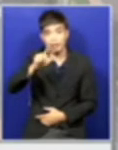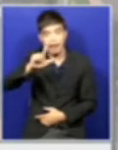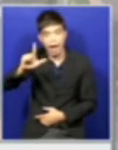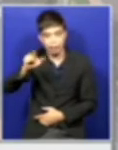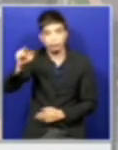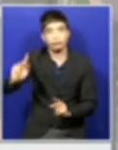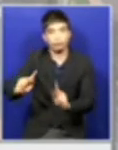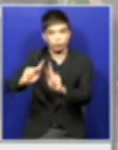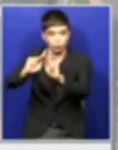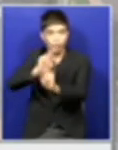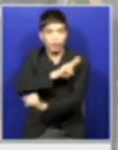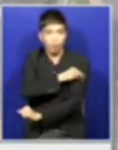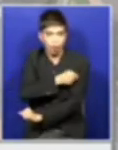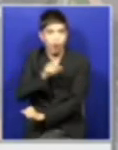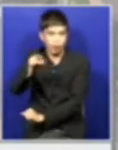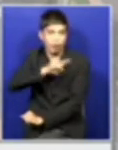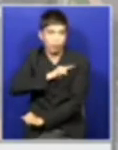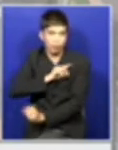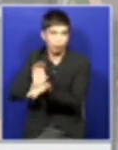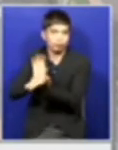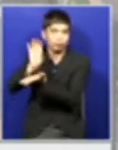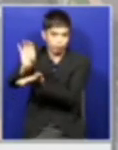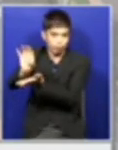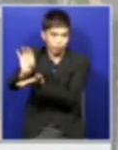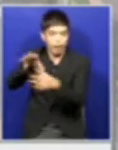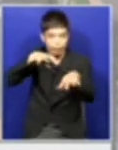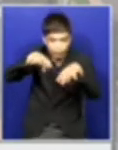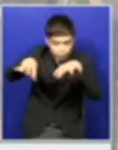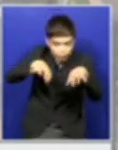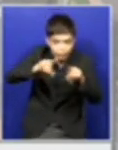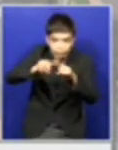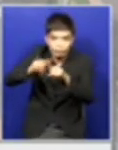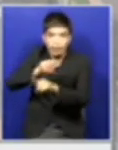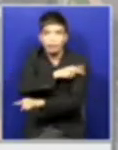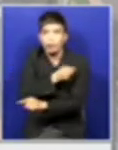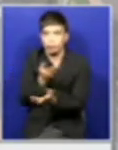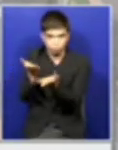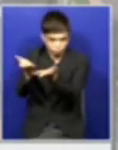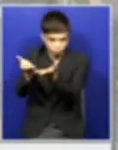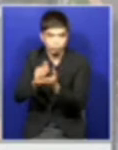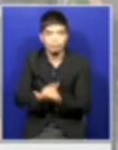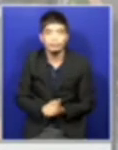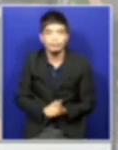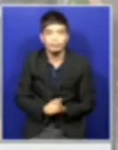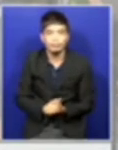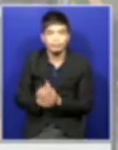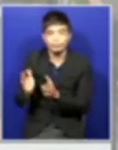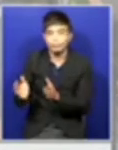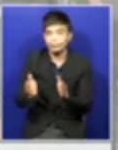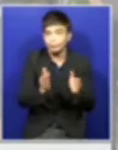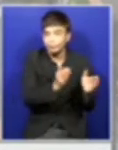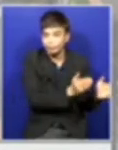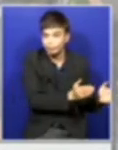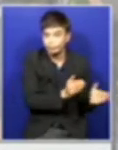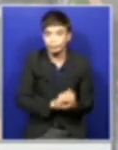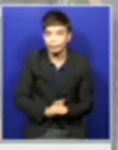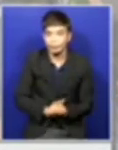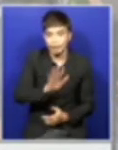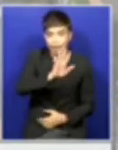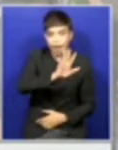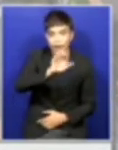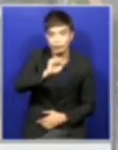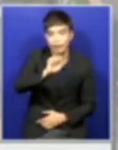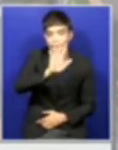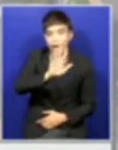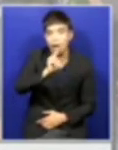ไปครับทำเรื่องการแพทย์ทำเรื่องอะไรก็แล้วแต่ท่านนะครับและต่อมานะครับส่วน 550,000 ล้